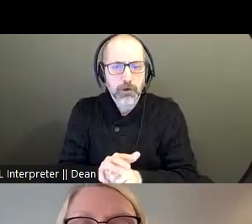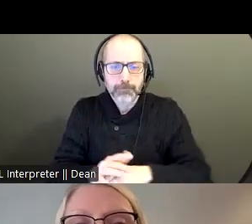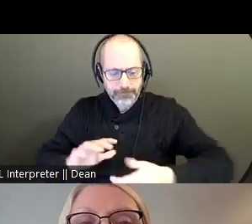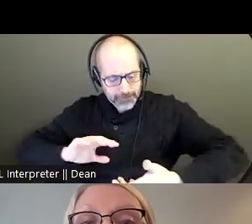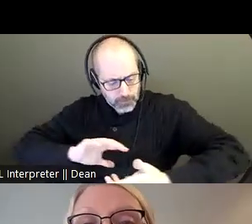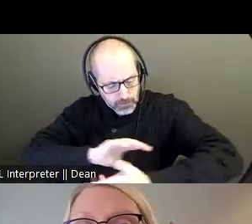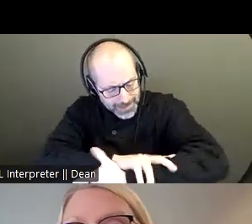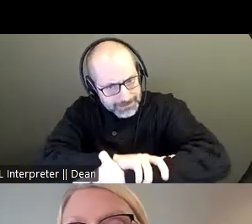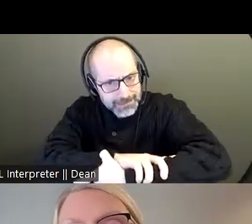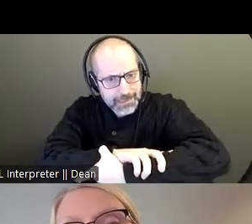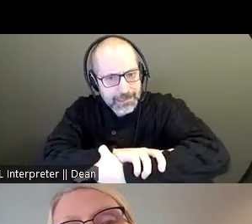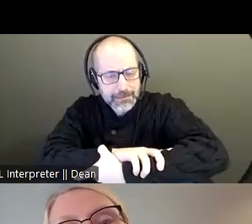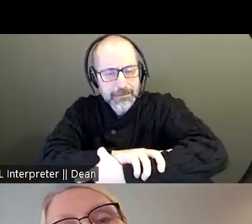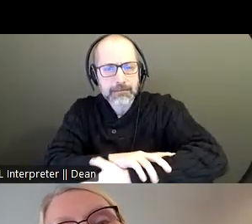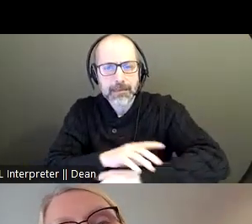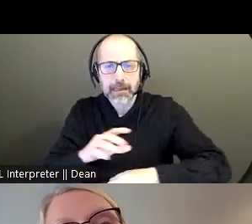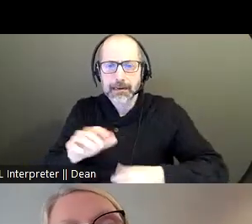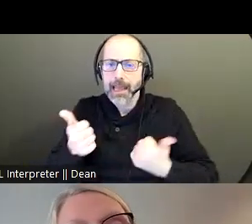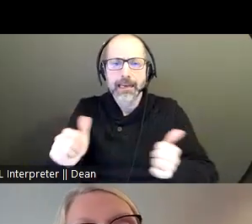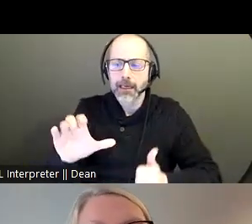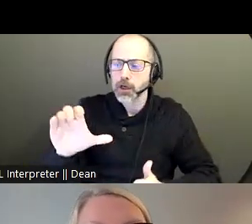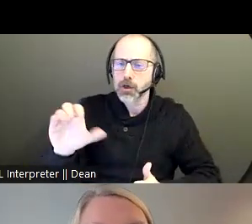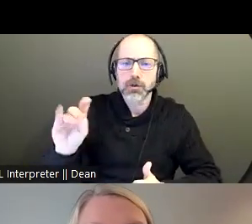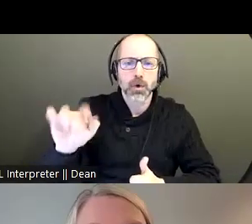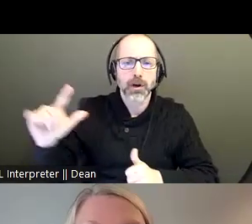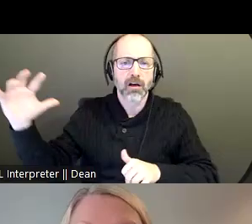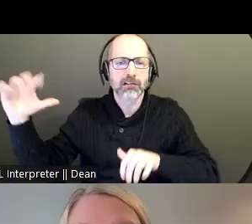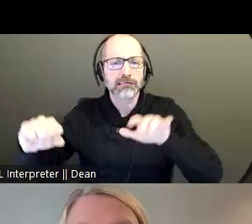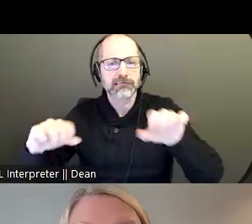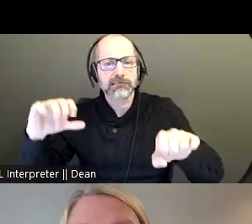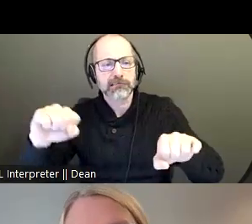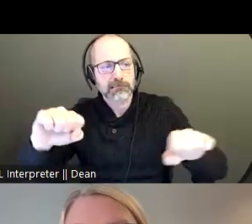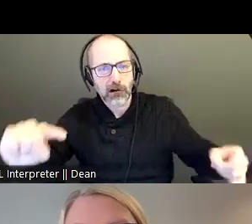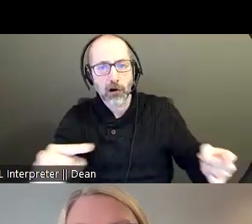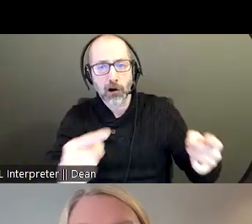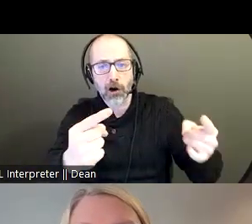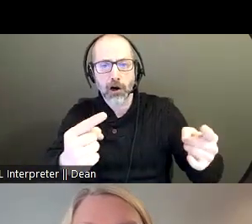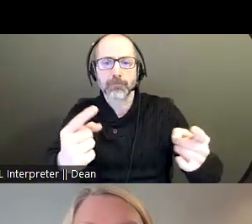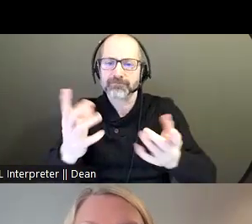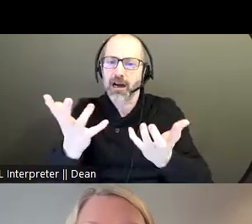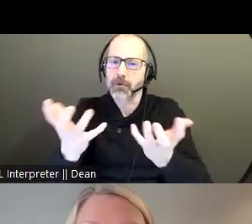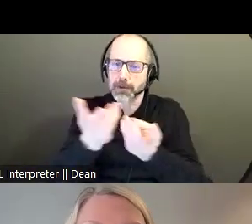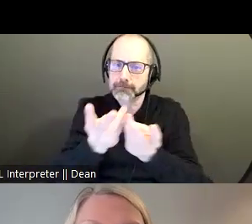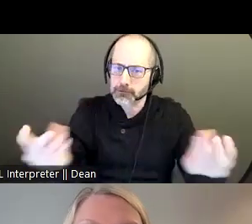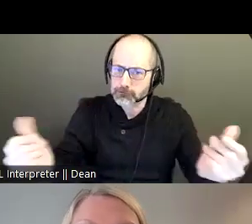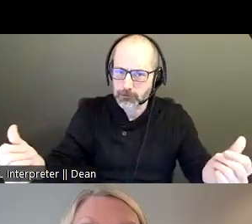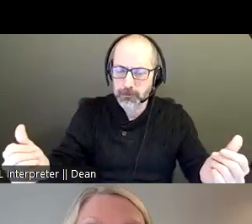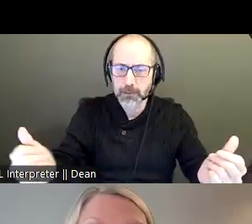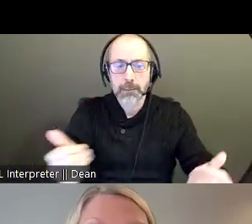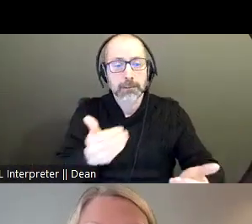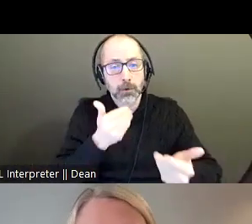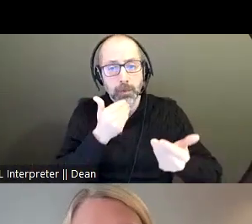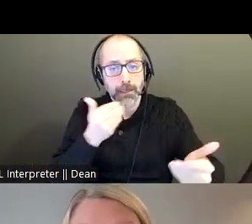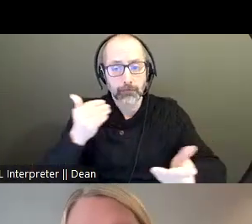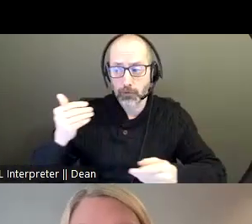envers la réconciliation et la réconciliation et les corrections des